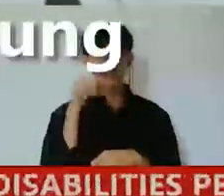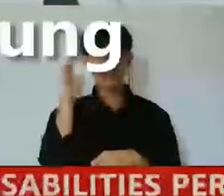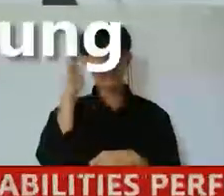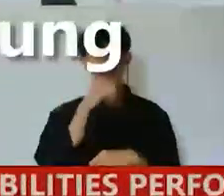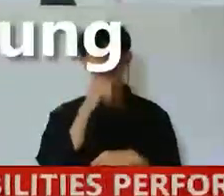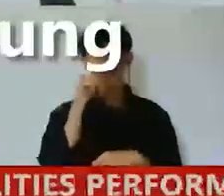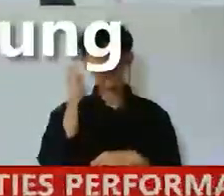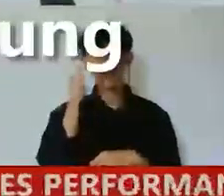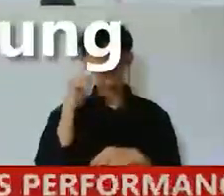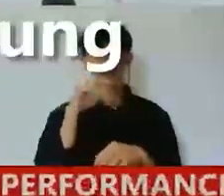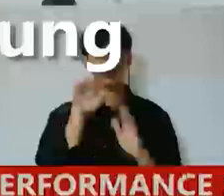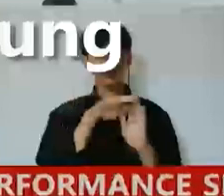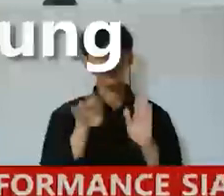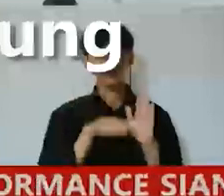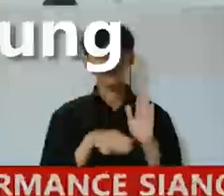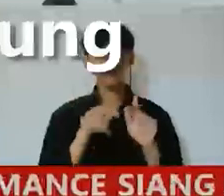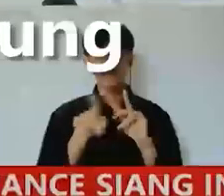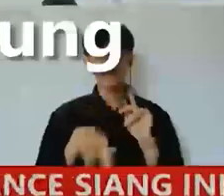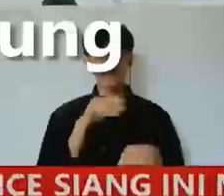Bahasanya anak muli itu